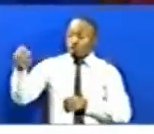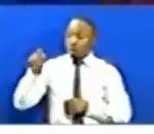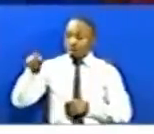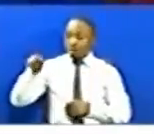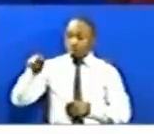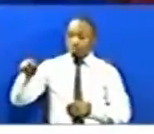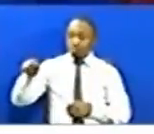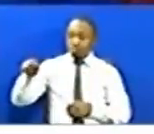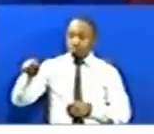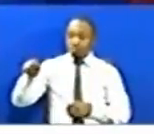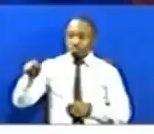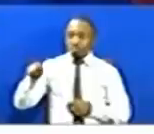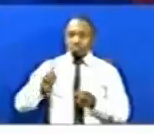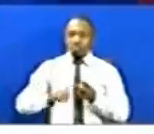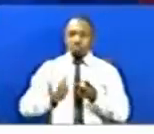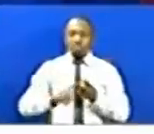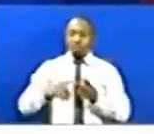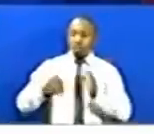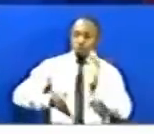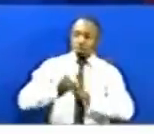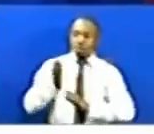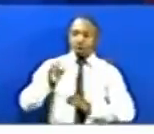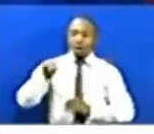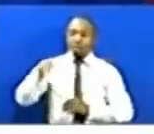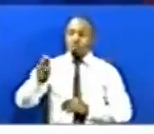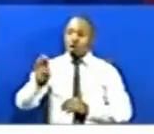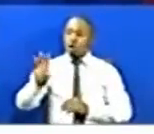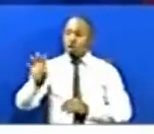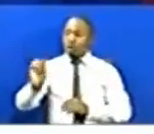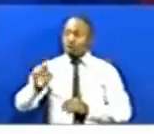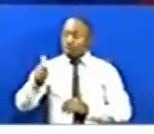hao kuanzia Freeman Mbowe mwenyewe